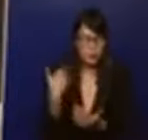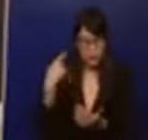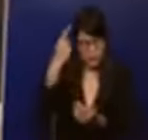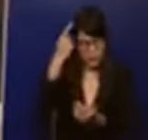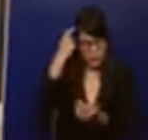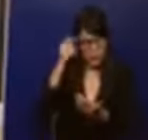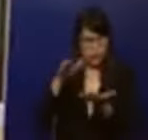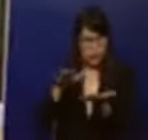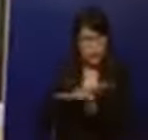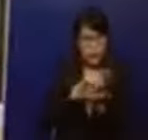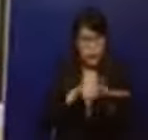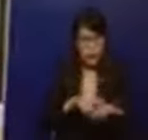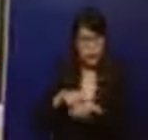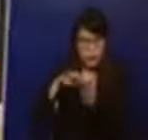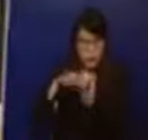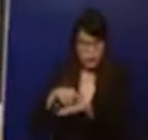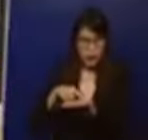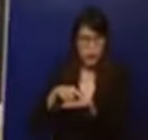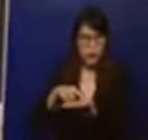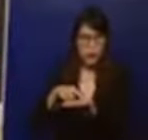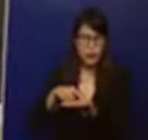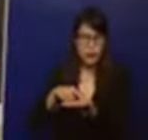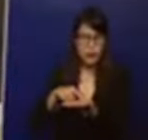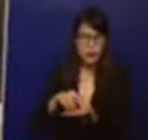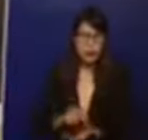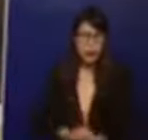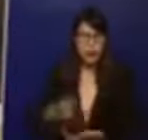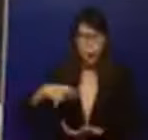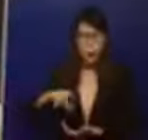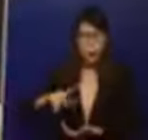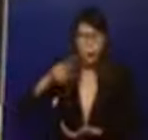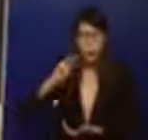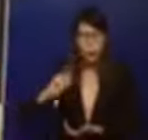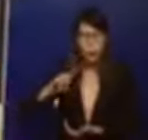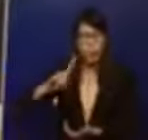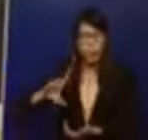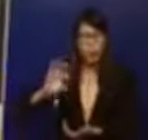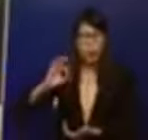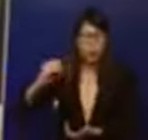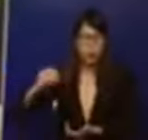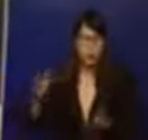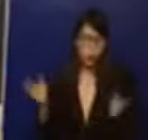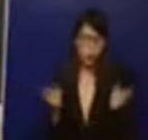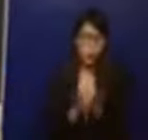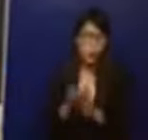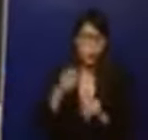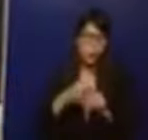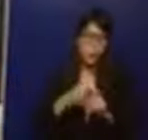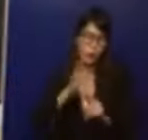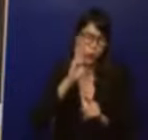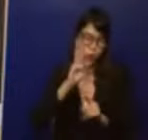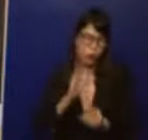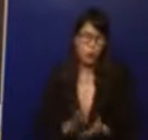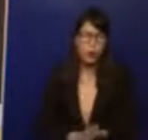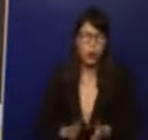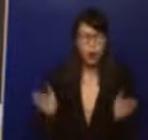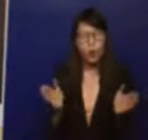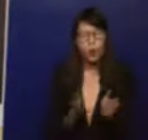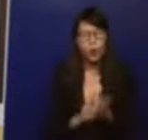าษีพ.ง.ด.90มาตั้งแต่ปี58จนถึงปี63รวมเป็น6เดือนค่ะโทษทั้งหมด6กรรม6กระท